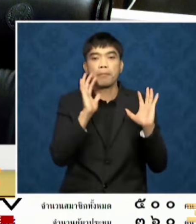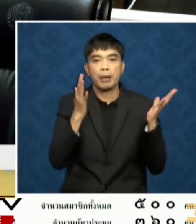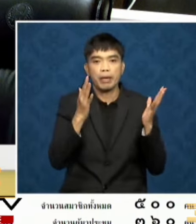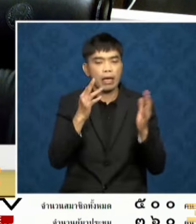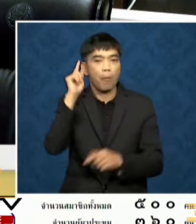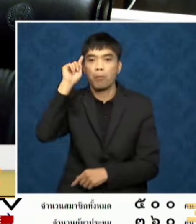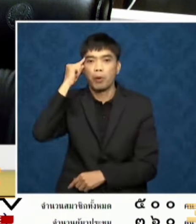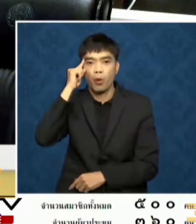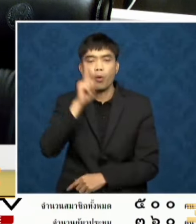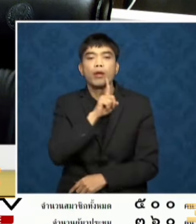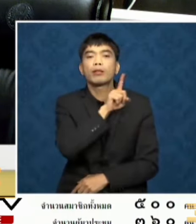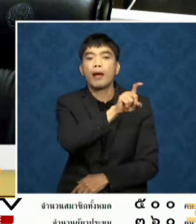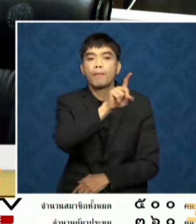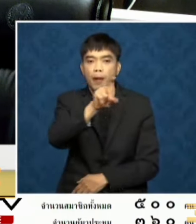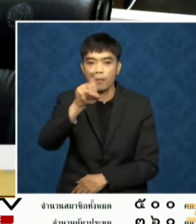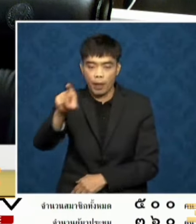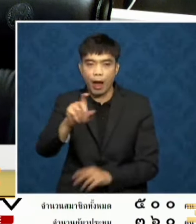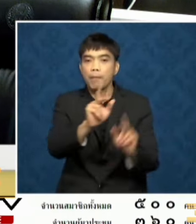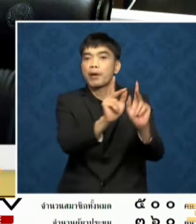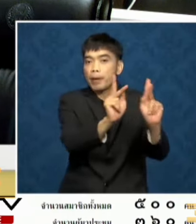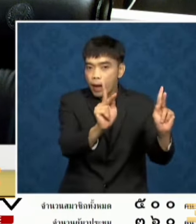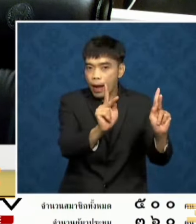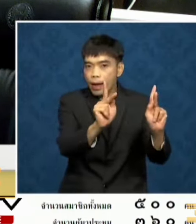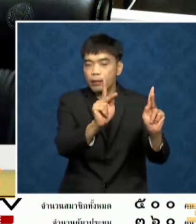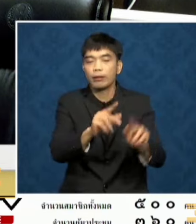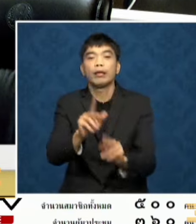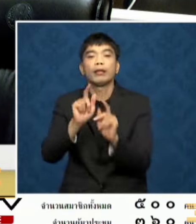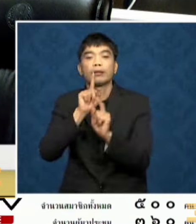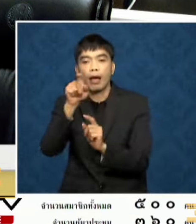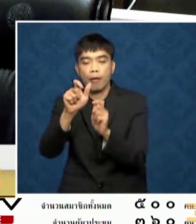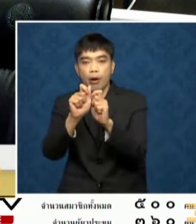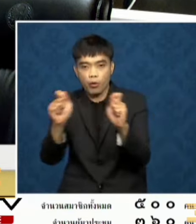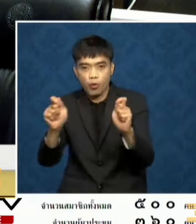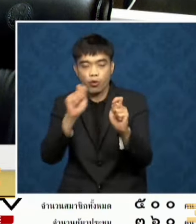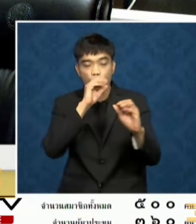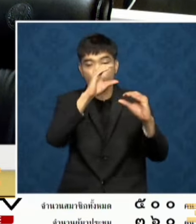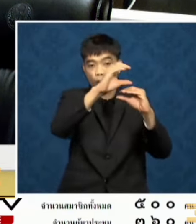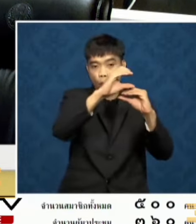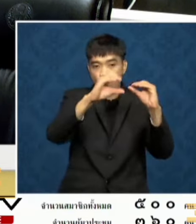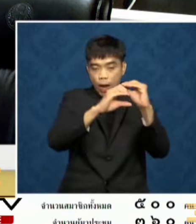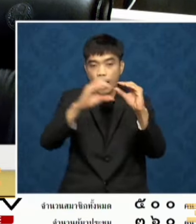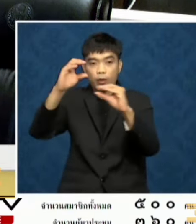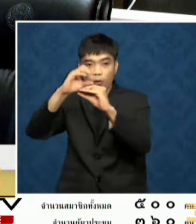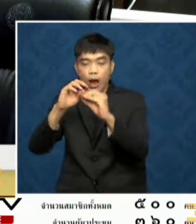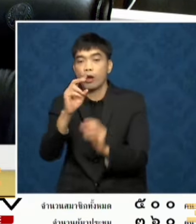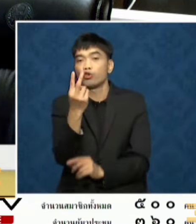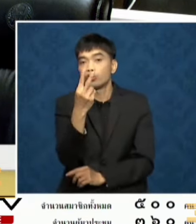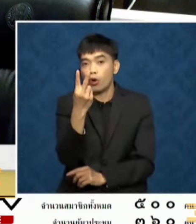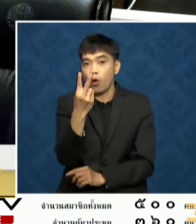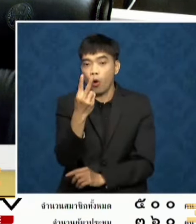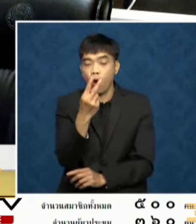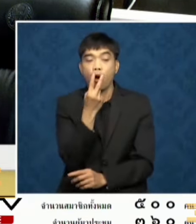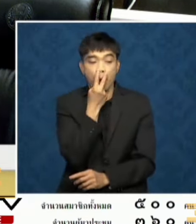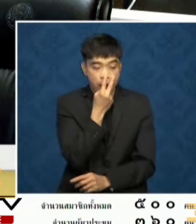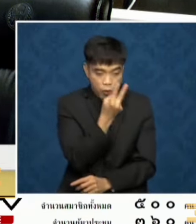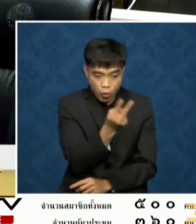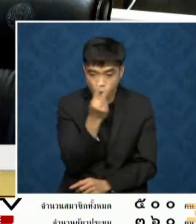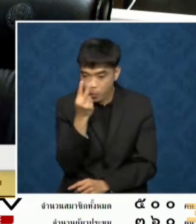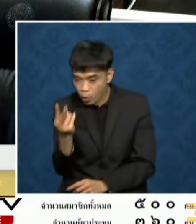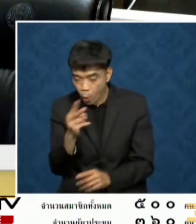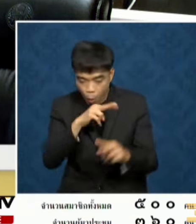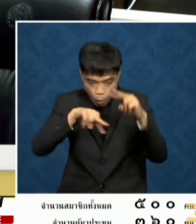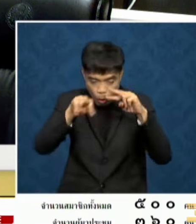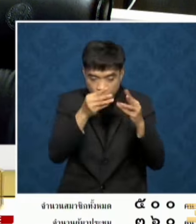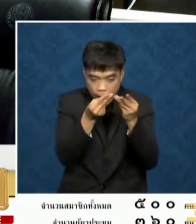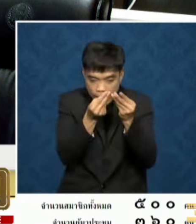านรวมถึงอนุด้วยครับท่านลงไปศึกษาในรายละเอียดโครงการ2โครงการนี้แล้วหรือไม่อย่างไรแล้วผมเองก็คิดว่า